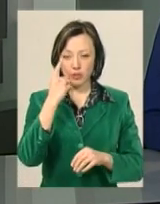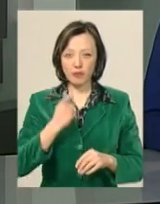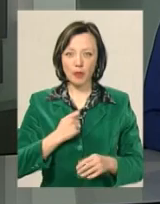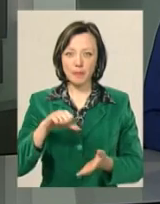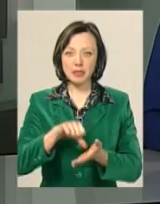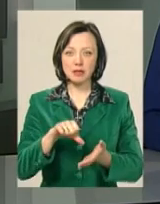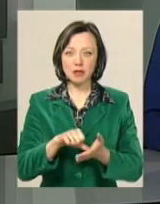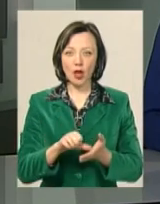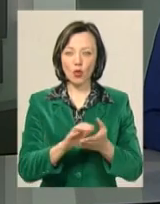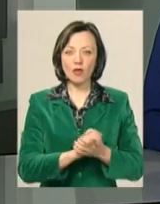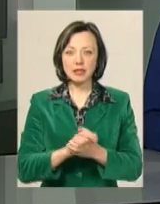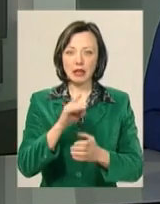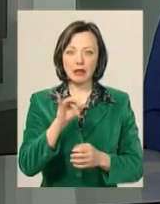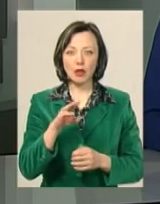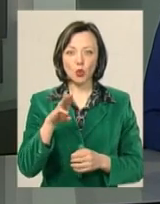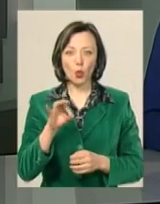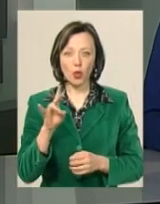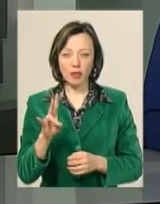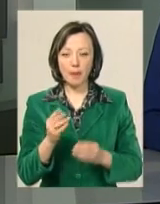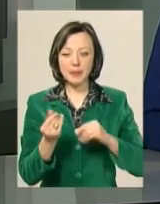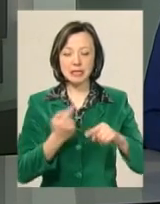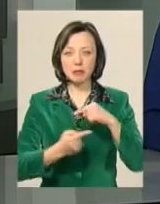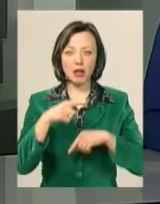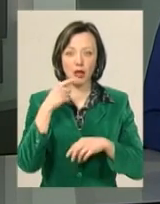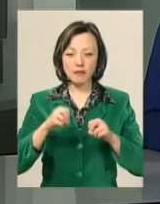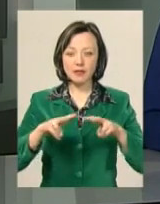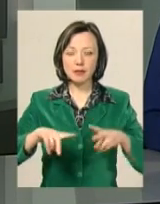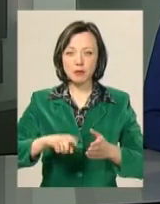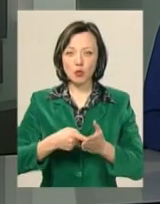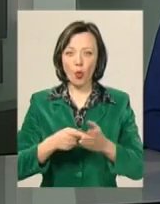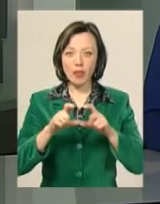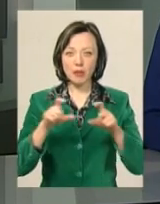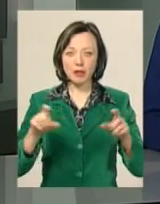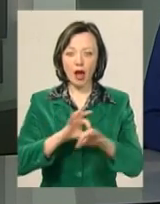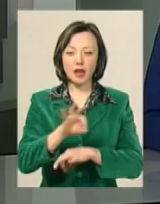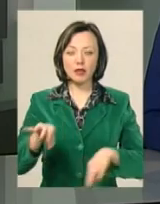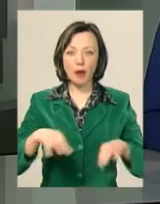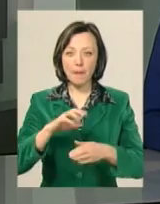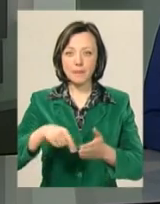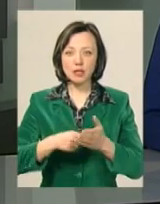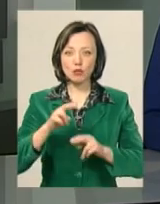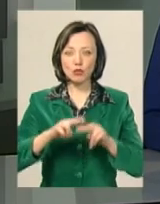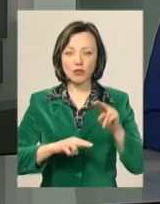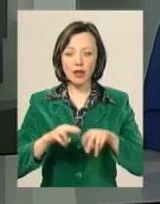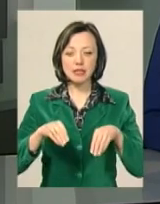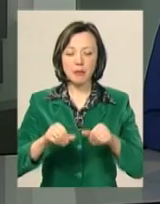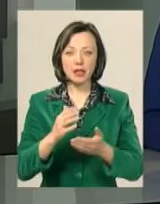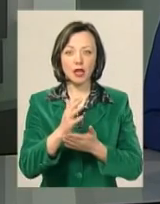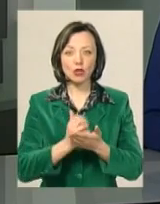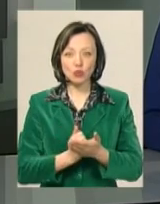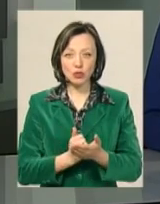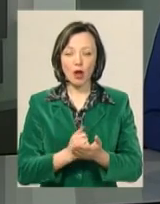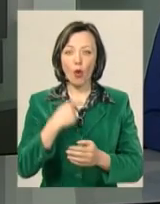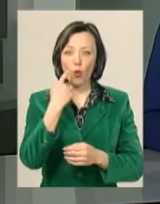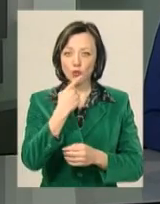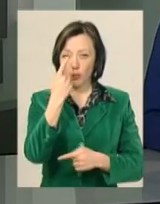повідомили представники товариства «Тритон». Бізнесмени запевняють, фахівці міського департаменту архітектури, містобудування та земельних ресурсів